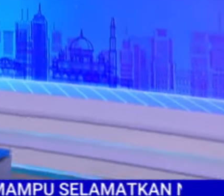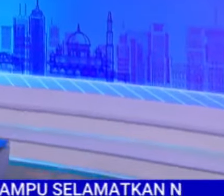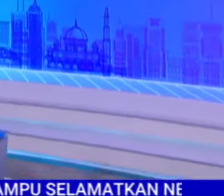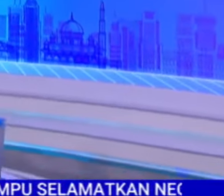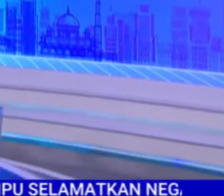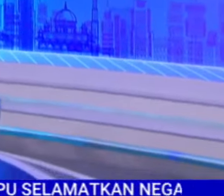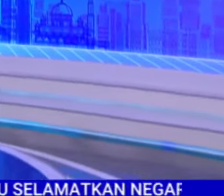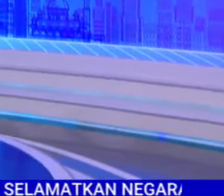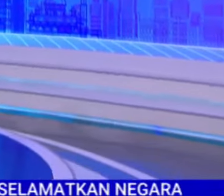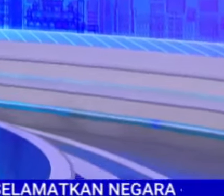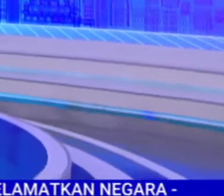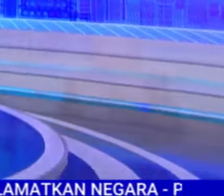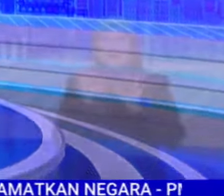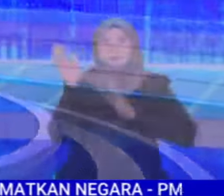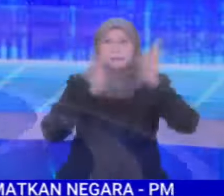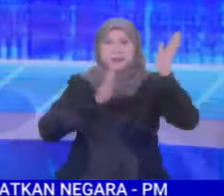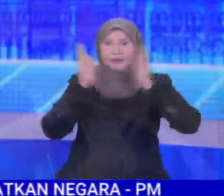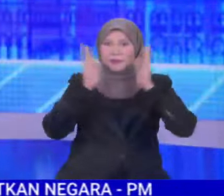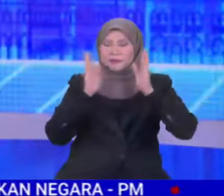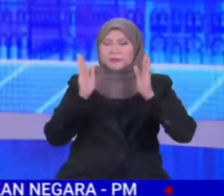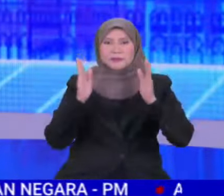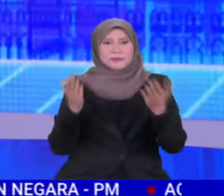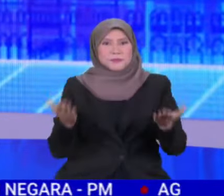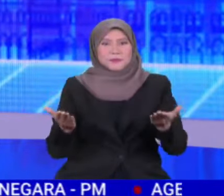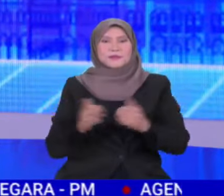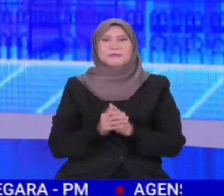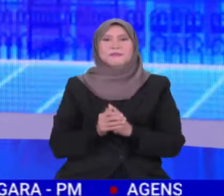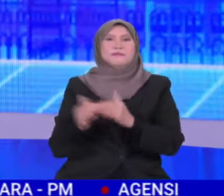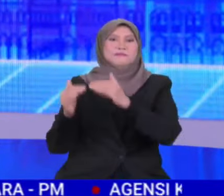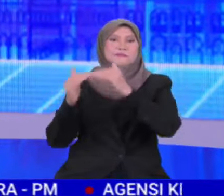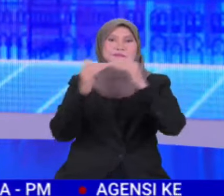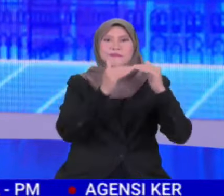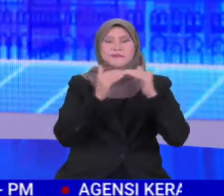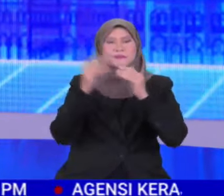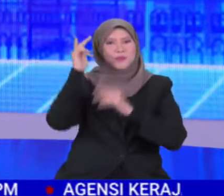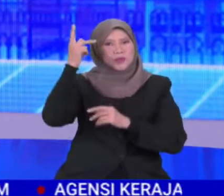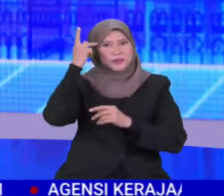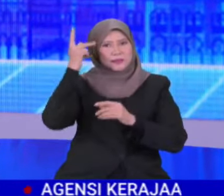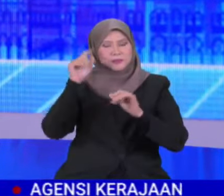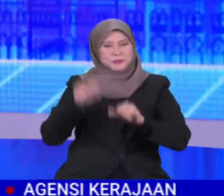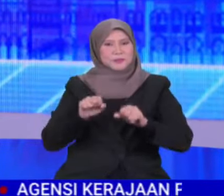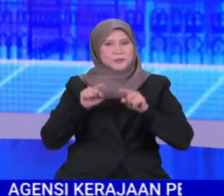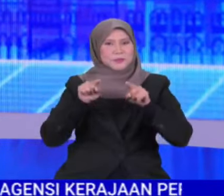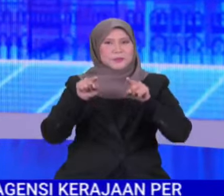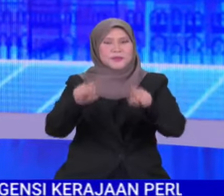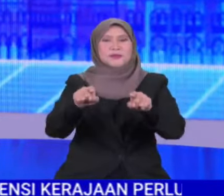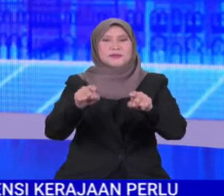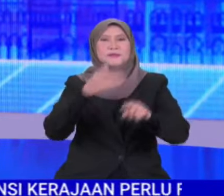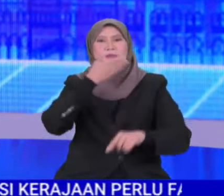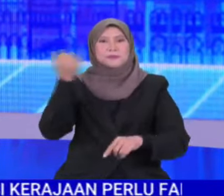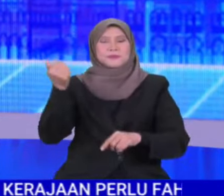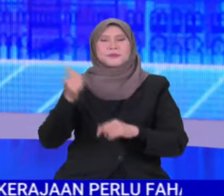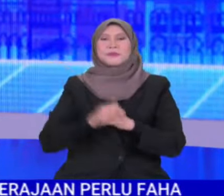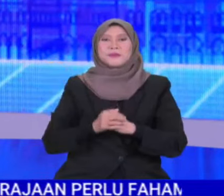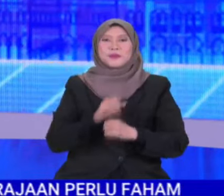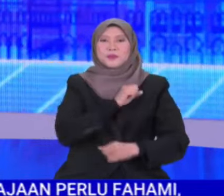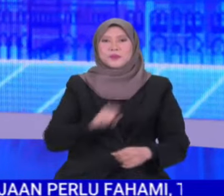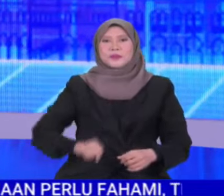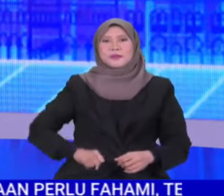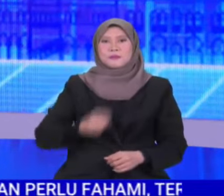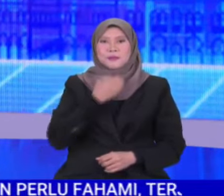Prasyarat paling penting bagi Malaysia pada masa ini ialah kestabilan politik untuk bergerak ke hadapan dengan berkesan. Sultan